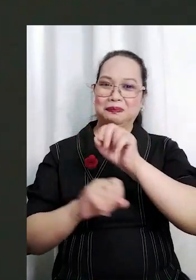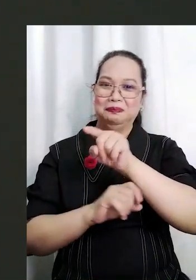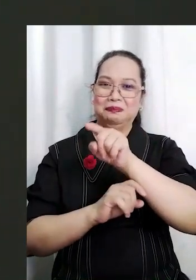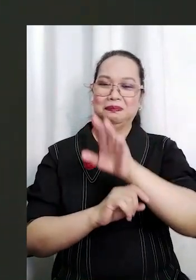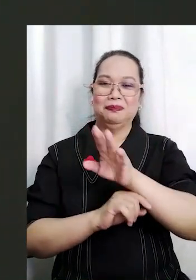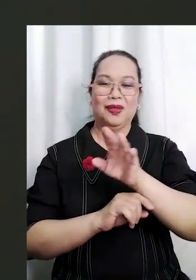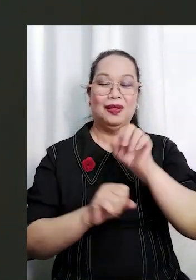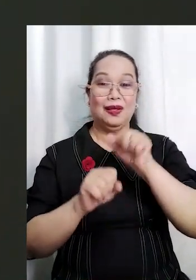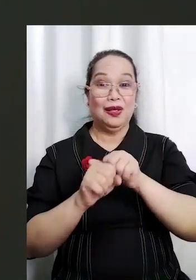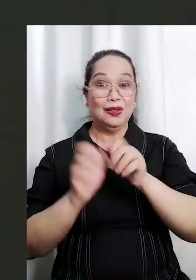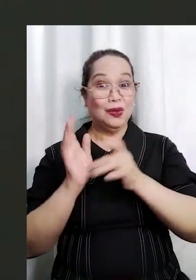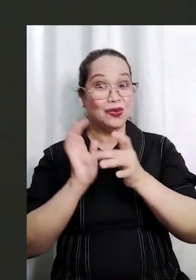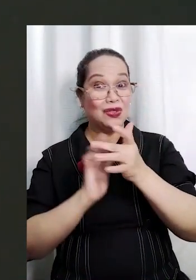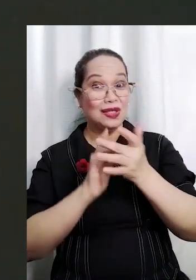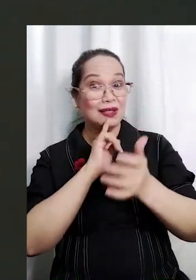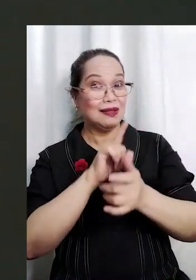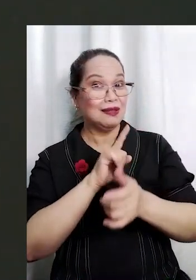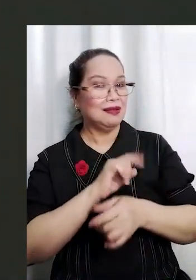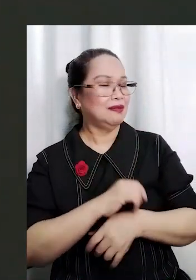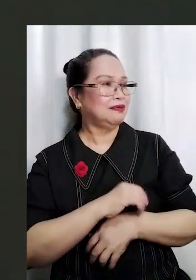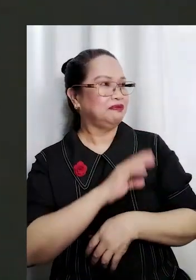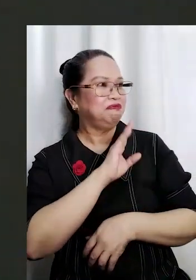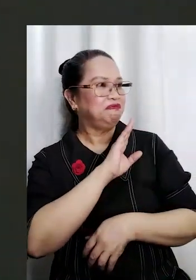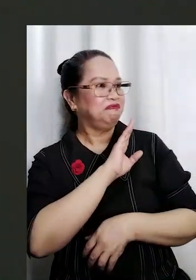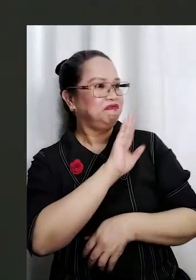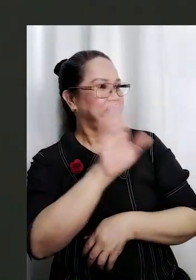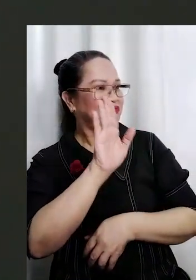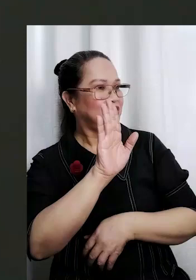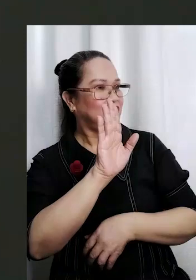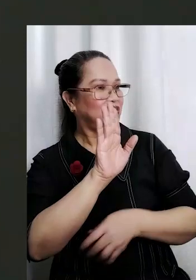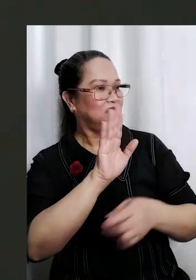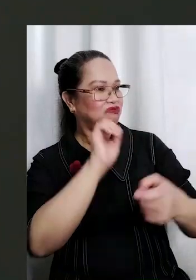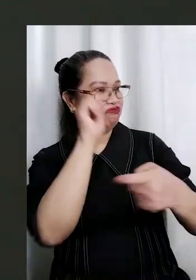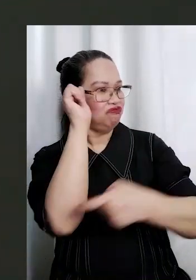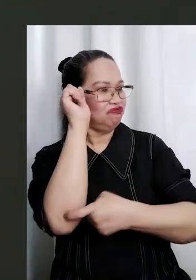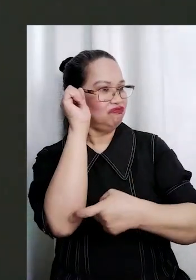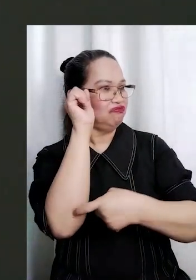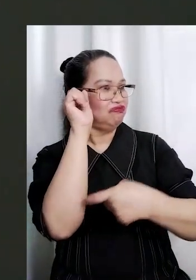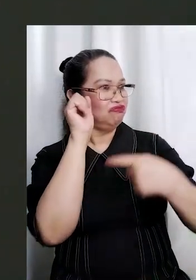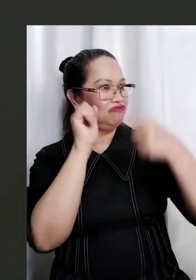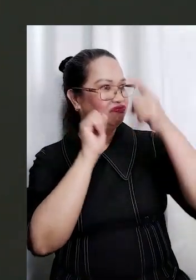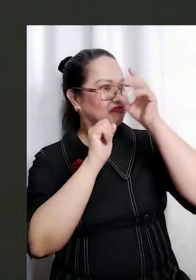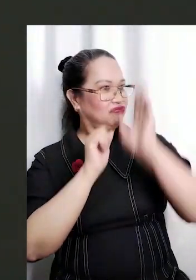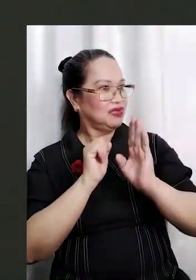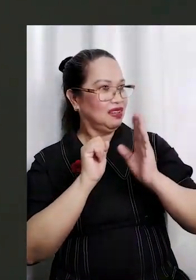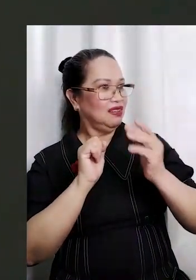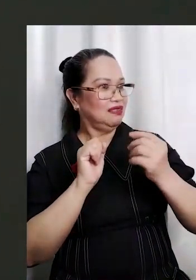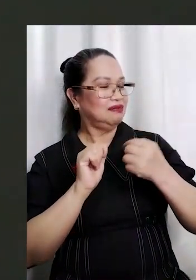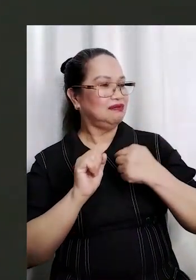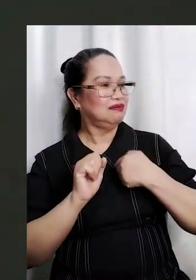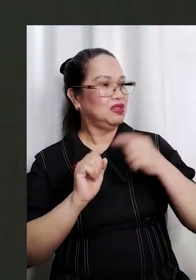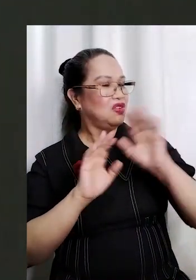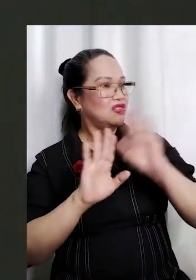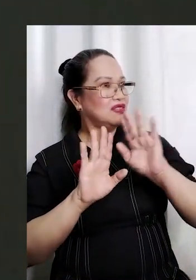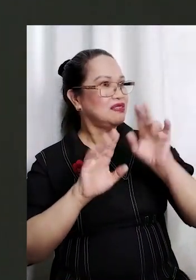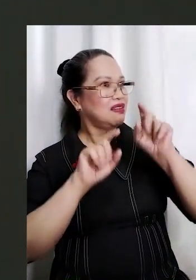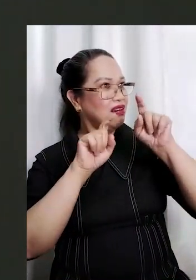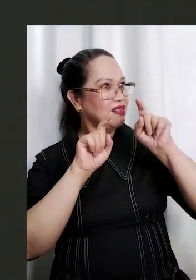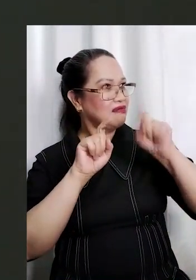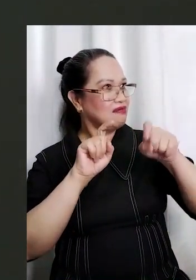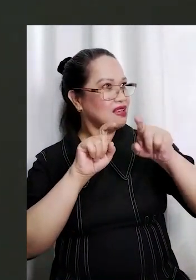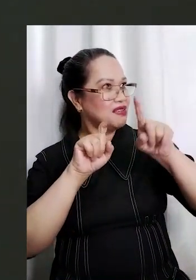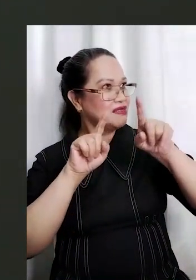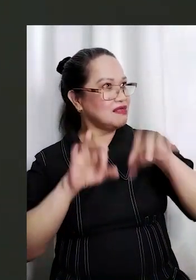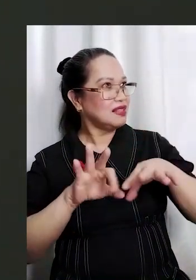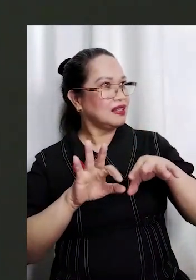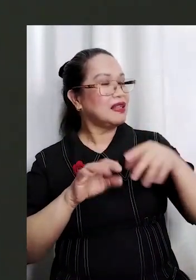naman ang sagot niya sa devil, "Do not put the Lord your God to the test." Hindi na kailangan